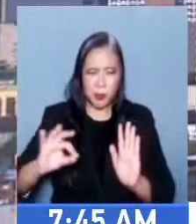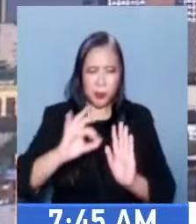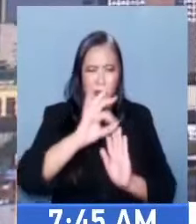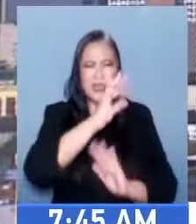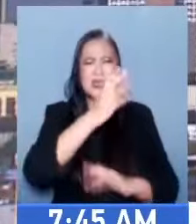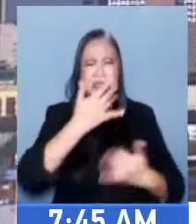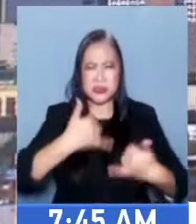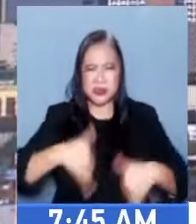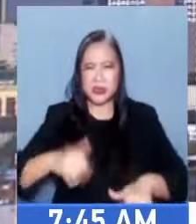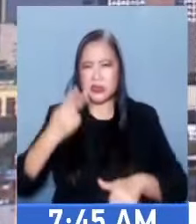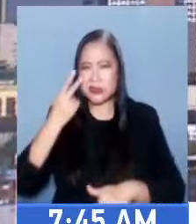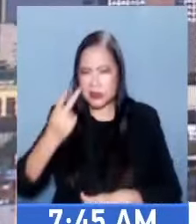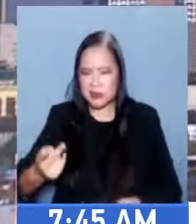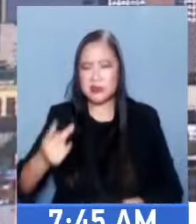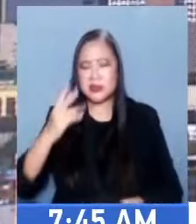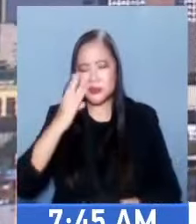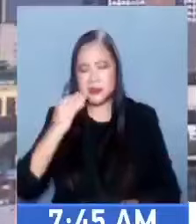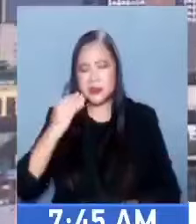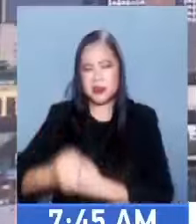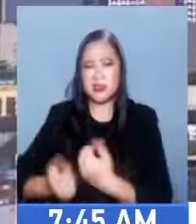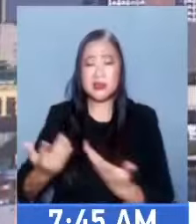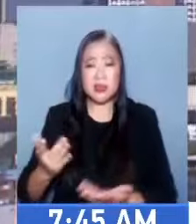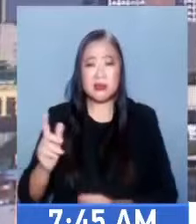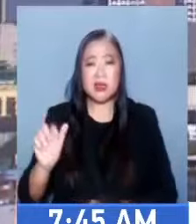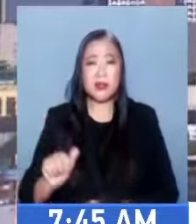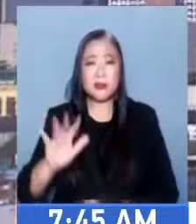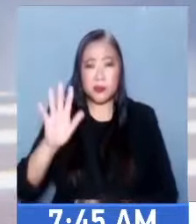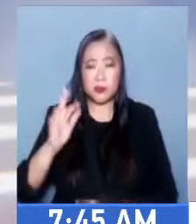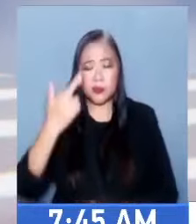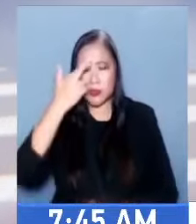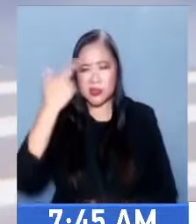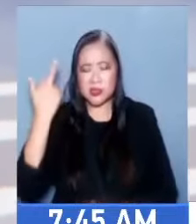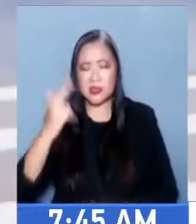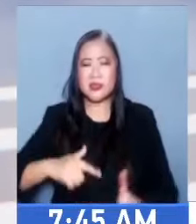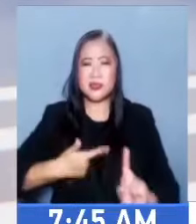Rizal para sa detalye may unang balita live si Jomer apresto